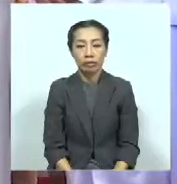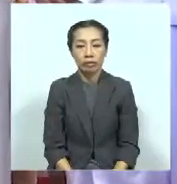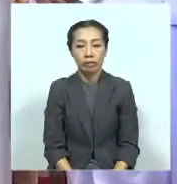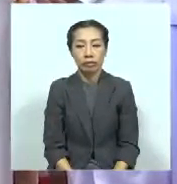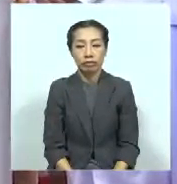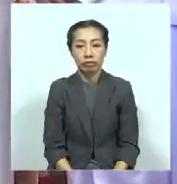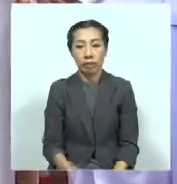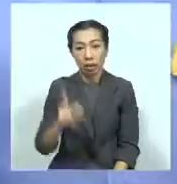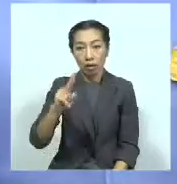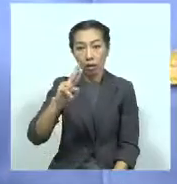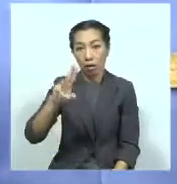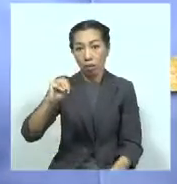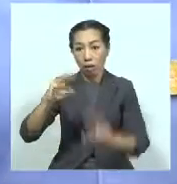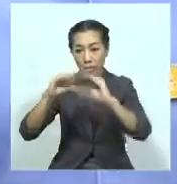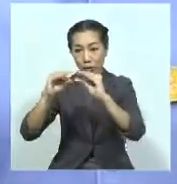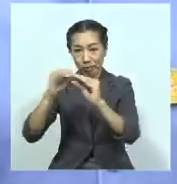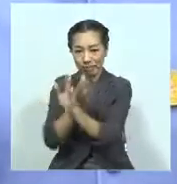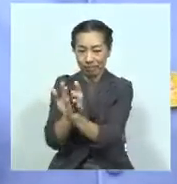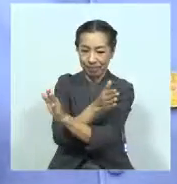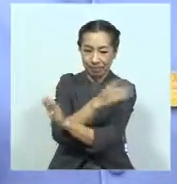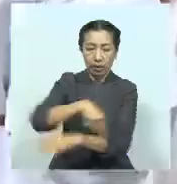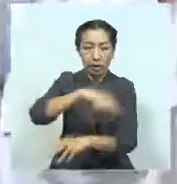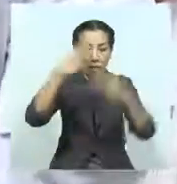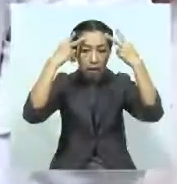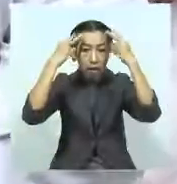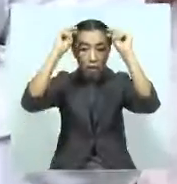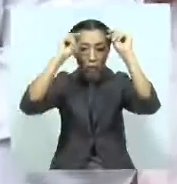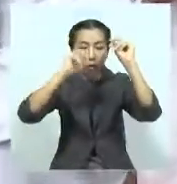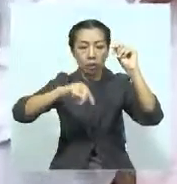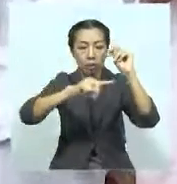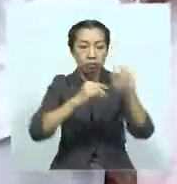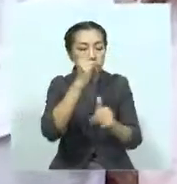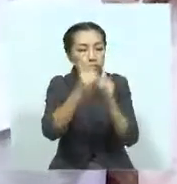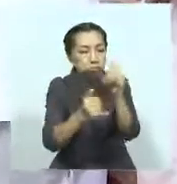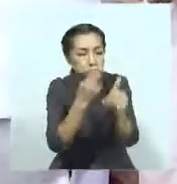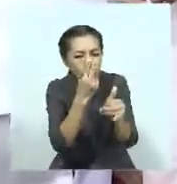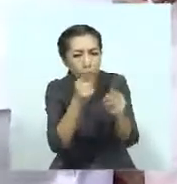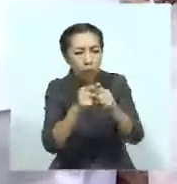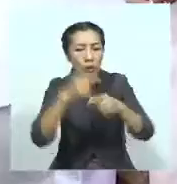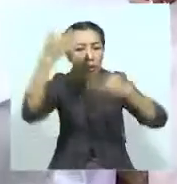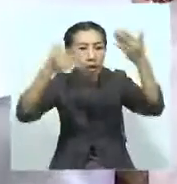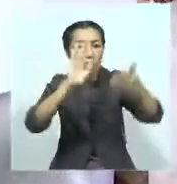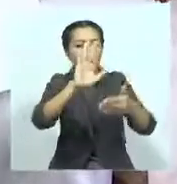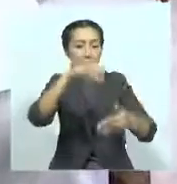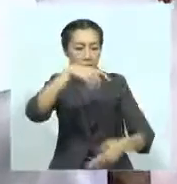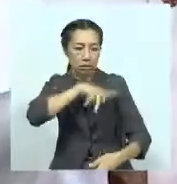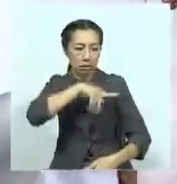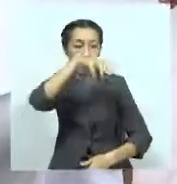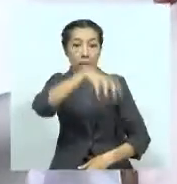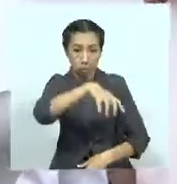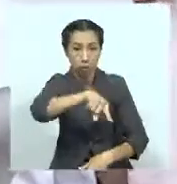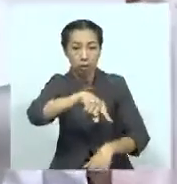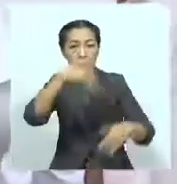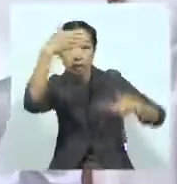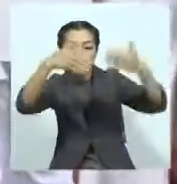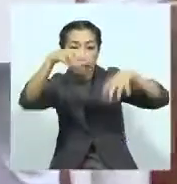ก่อนการประชุมคณะรัฐมนตรีนะคะพลเอกประยุทธ์จันทร์โอชานายกรัฐมนตรีได้เยี่ยมชมกิจกรรมของสำนักงานพระพุทธศาสนาแห่ง